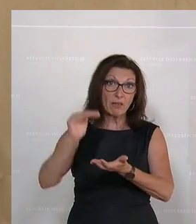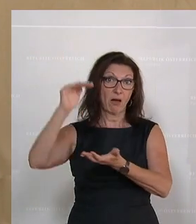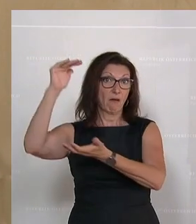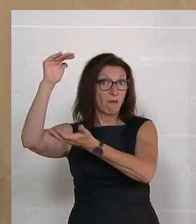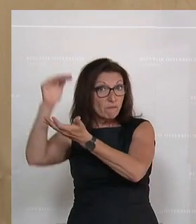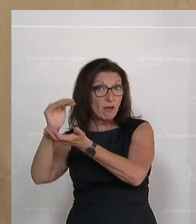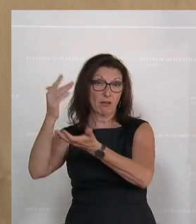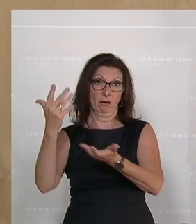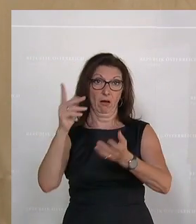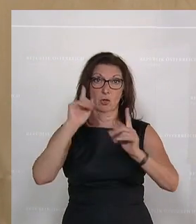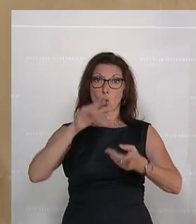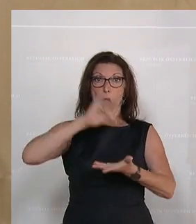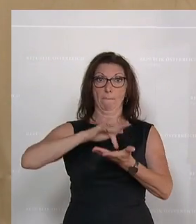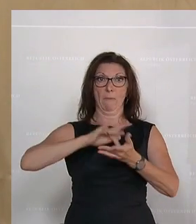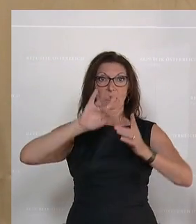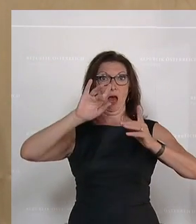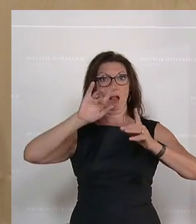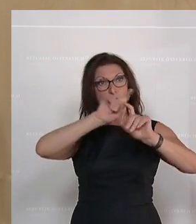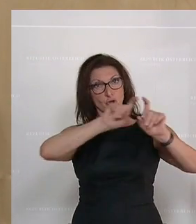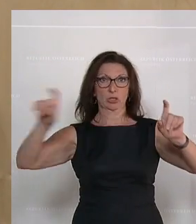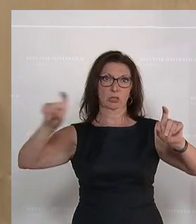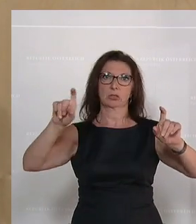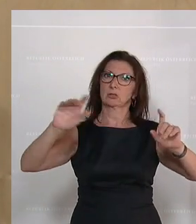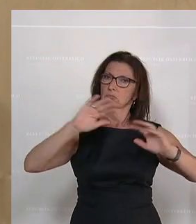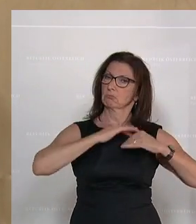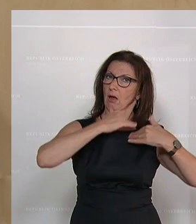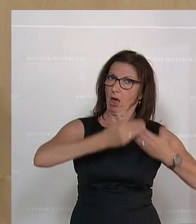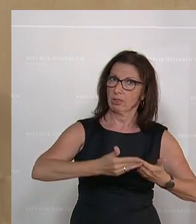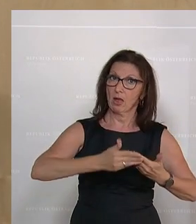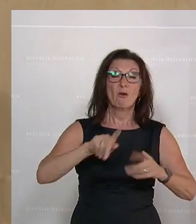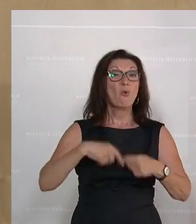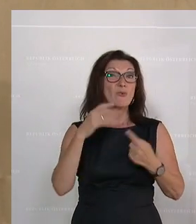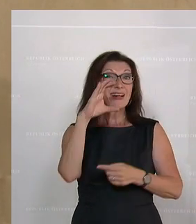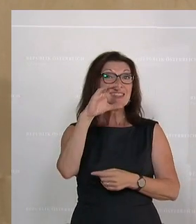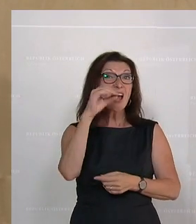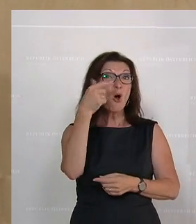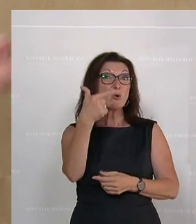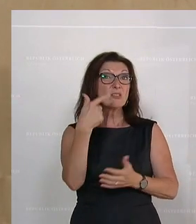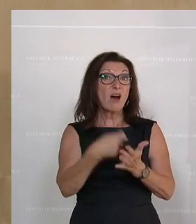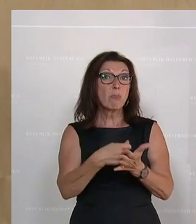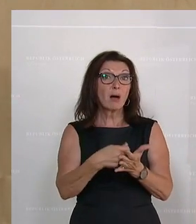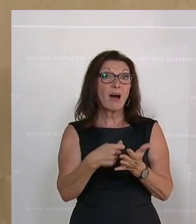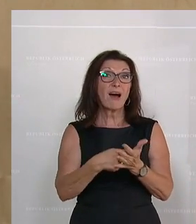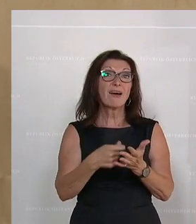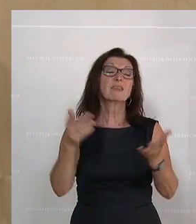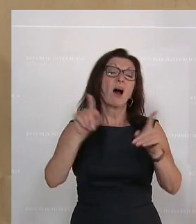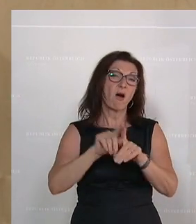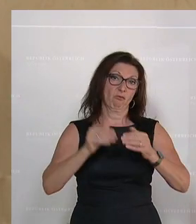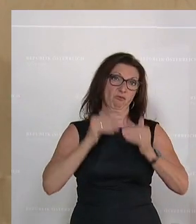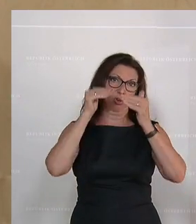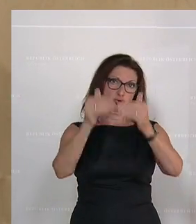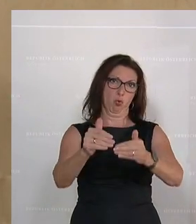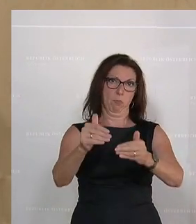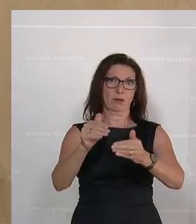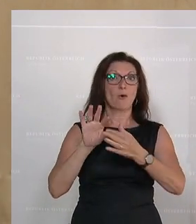entlastet und im zugedeckten durch die co2 verpressung die jetzt auf oktober verschoben wird wurde ja der klima bonus